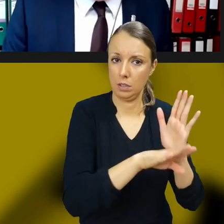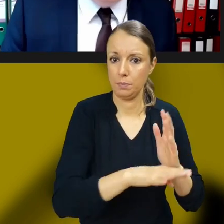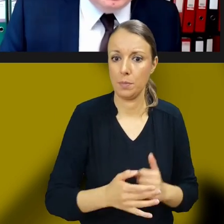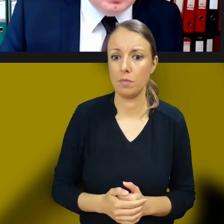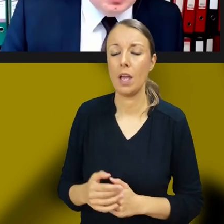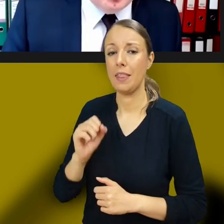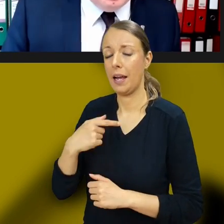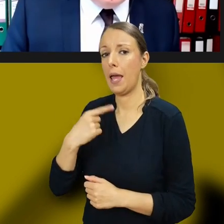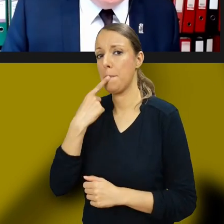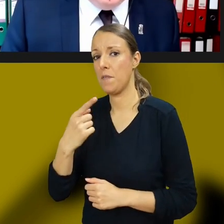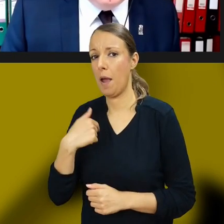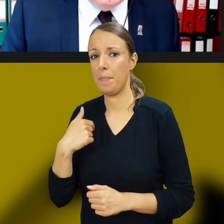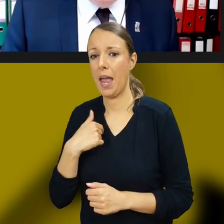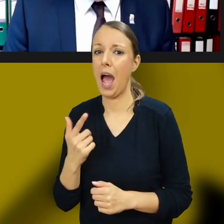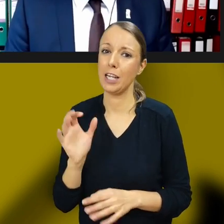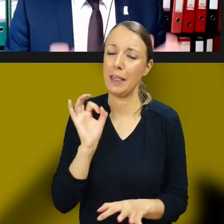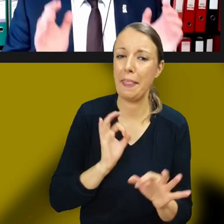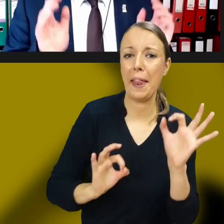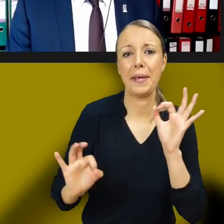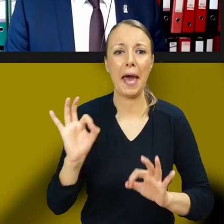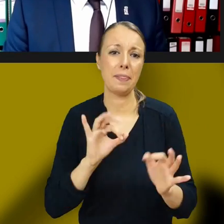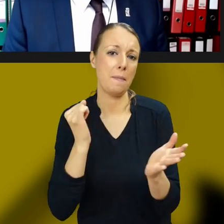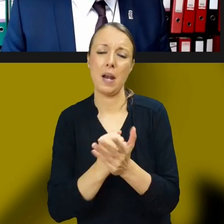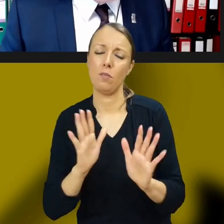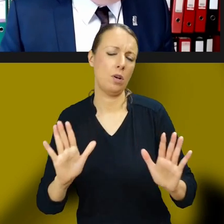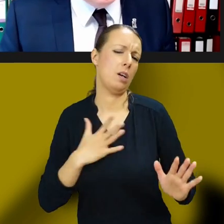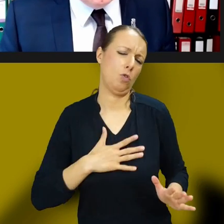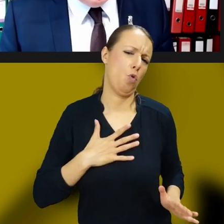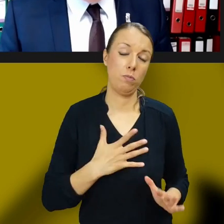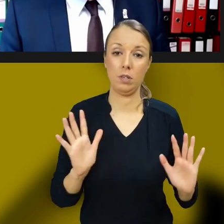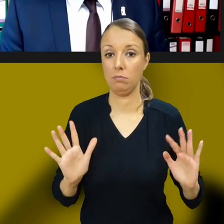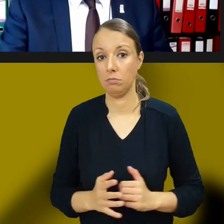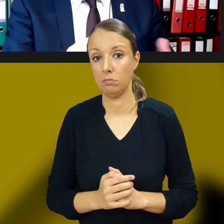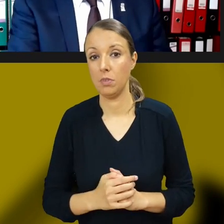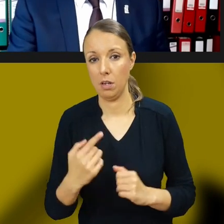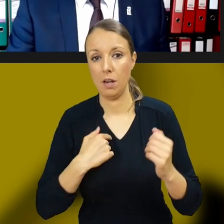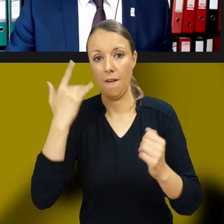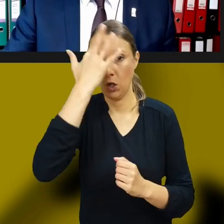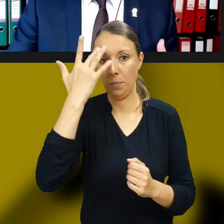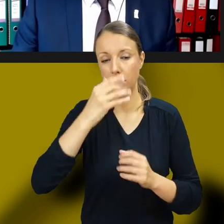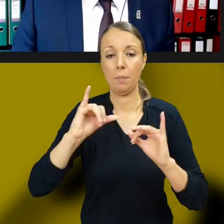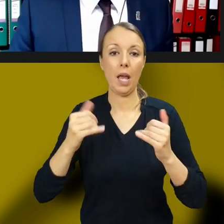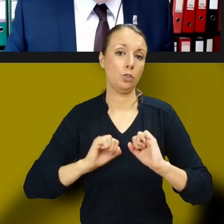zwolennikiem takich subtelności w prawie. Znaczy ja sobie wyobrażam już, jakby to mogło funkcjonować, to jest ten pierwszy aspekt, czyli ten dostęp do